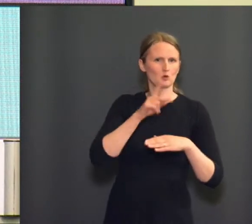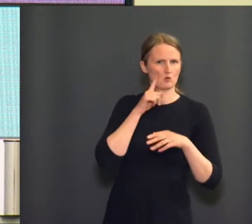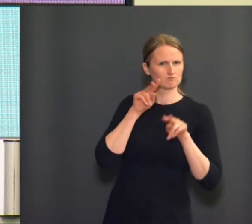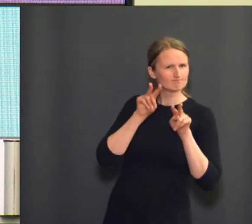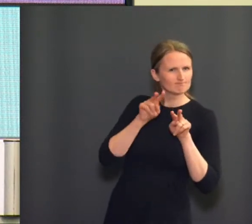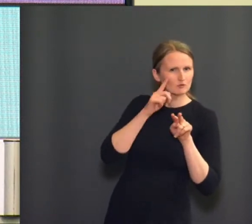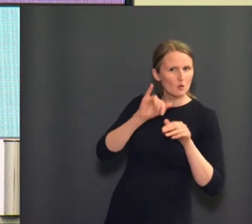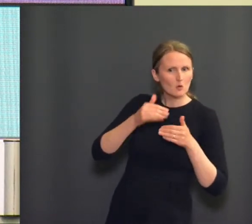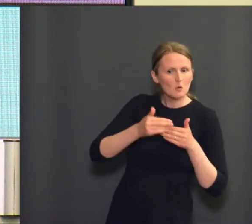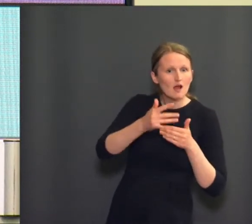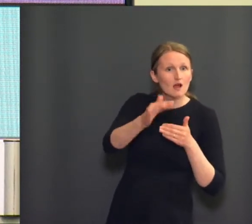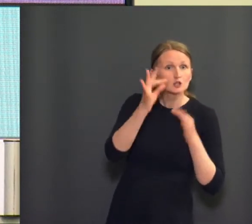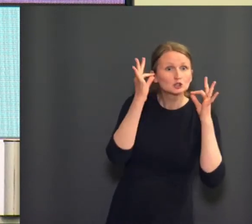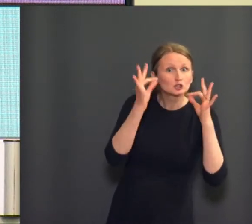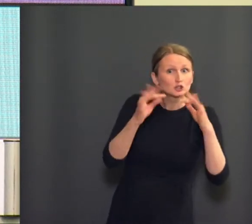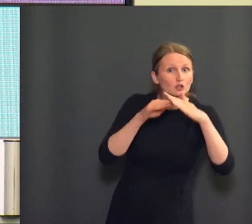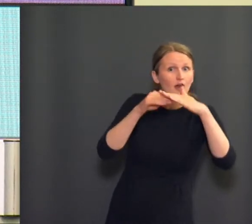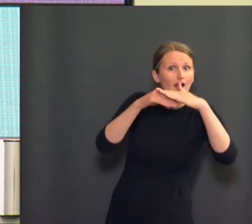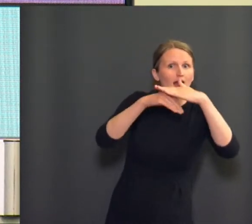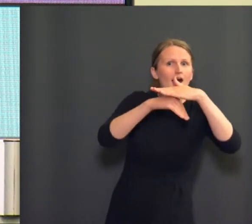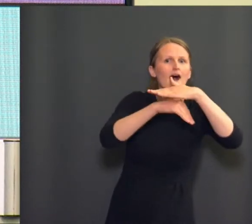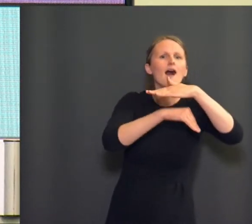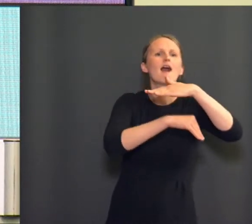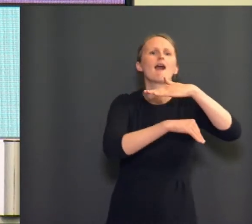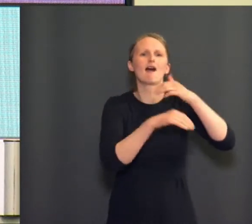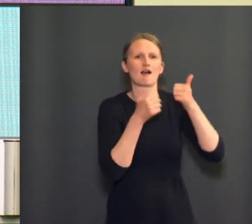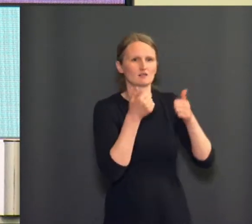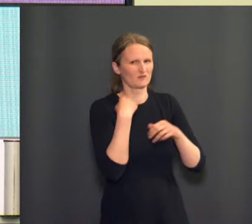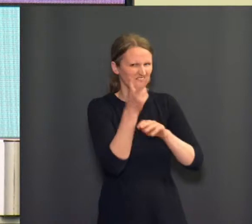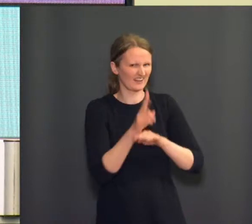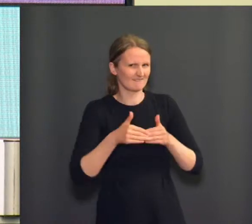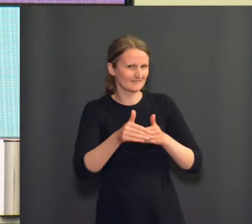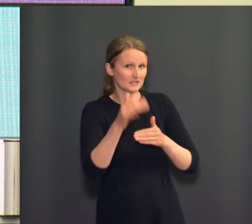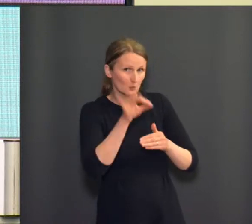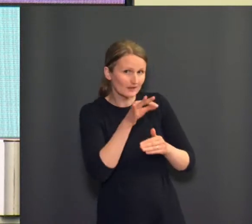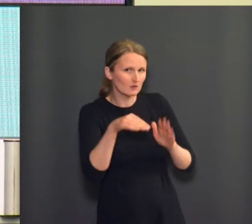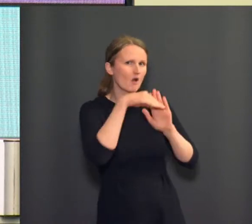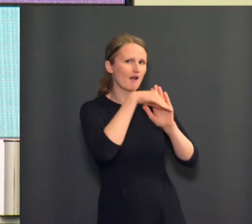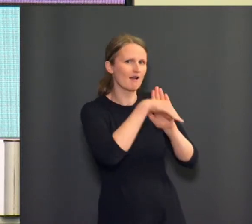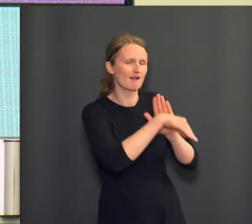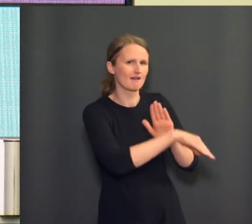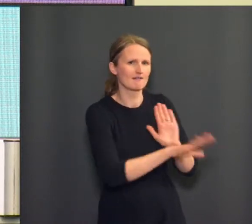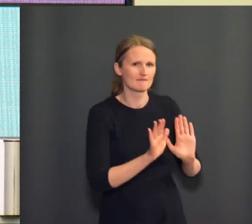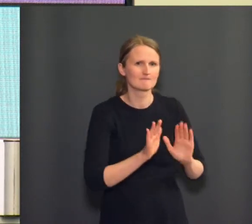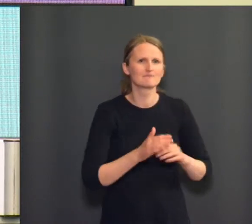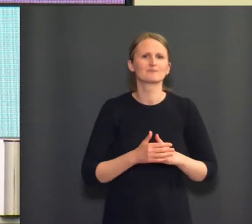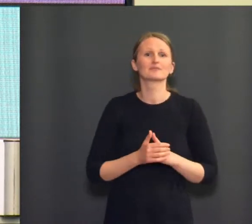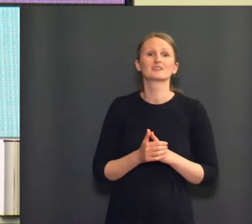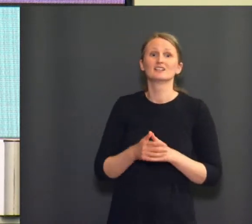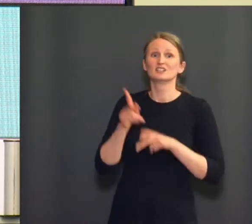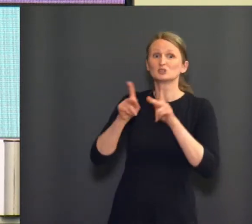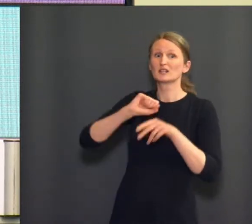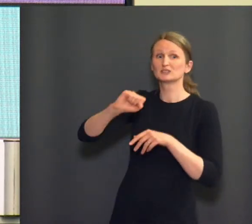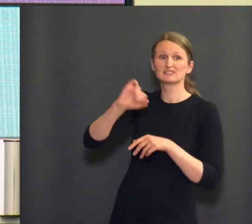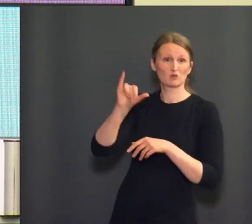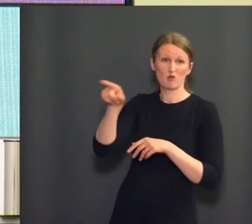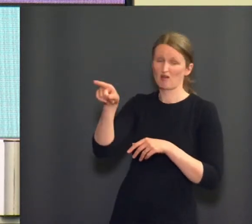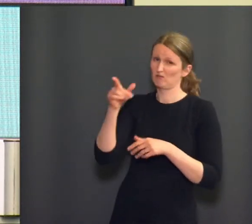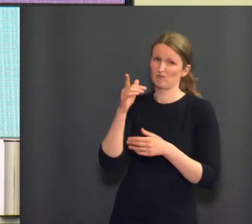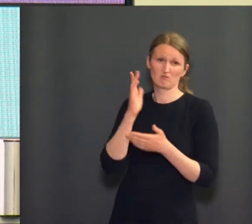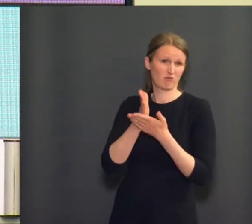ce niveau. Le pic au niveau des soins intensifs n'est pas encore là, on le voit, le taux